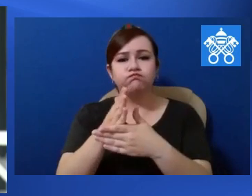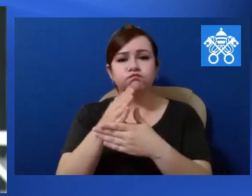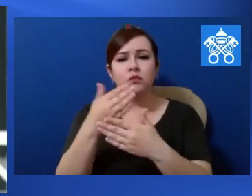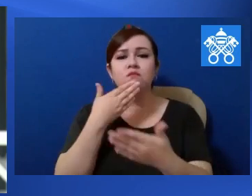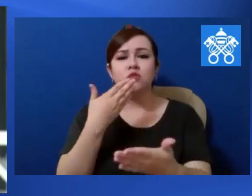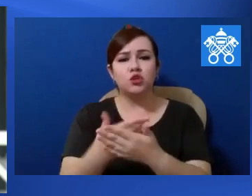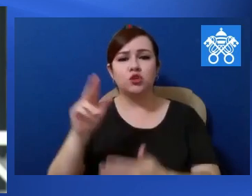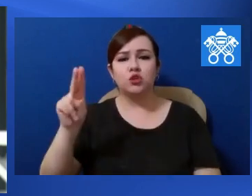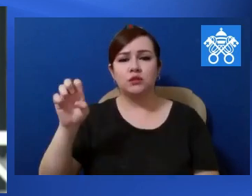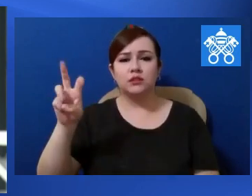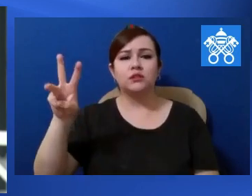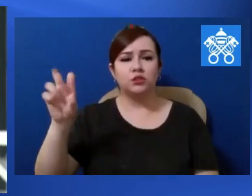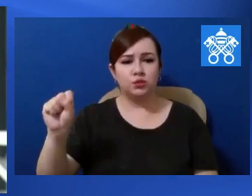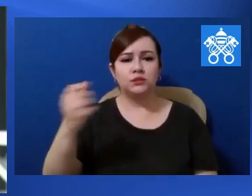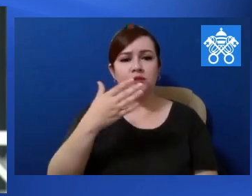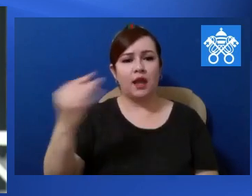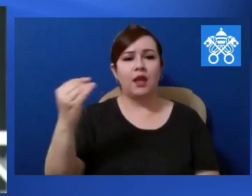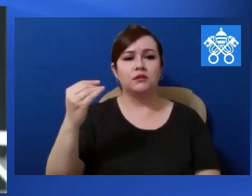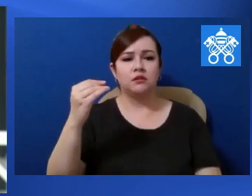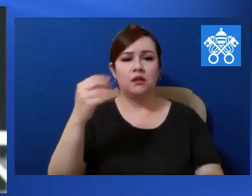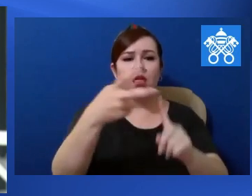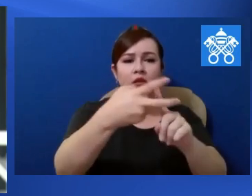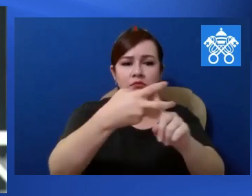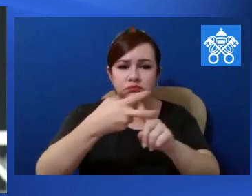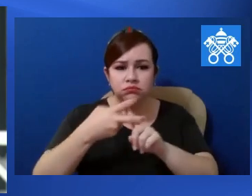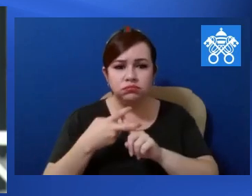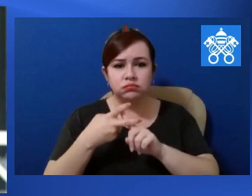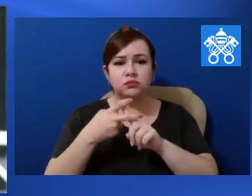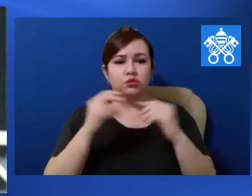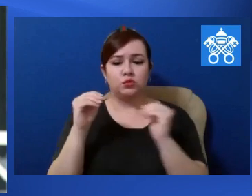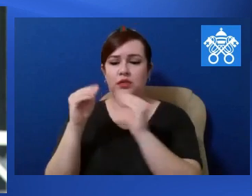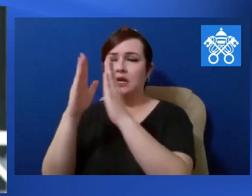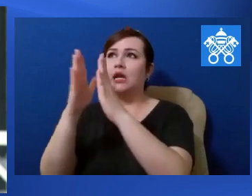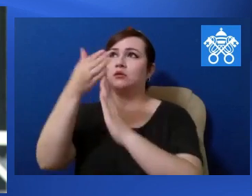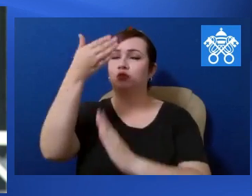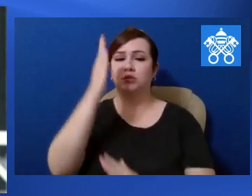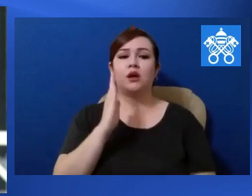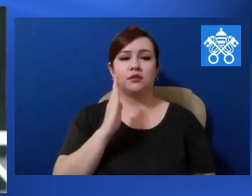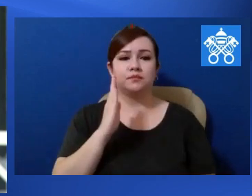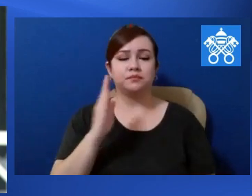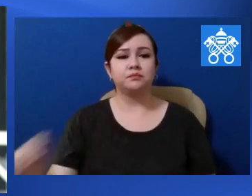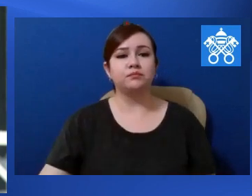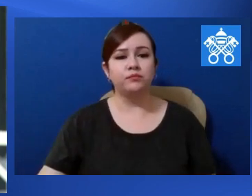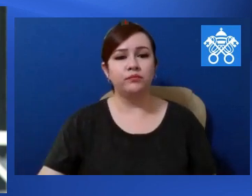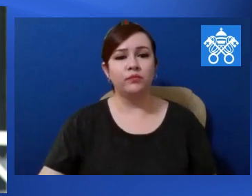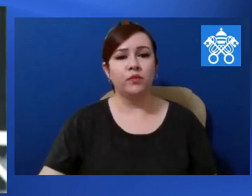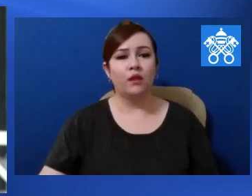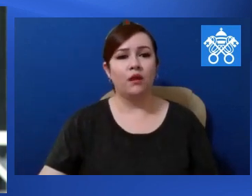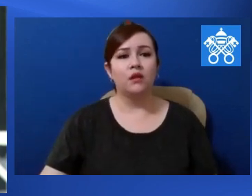l'educazione dei giovani, nella consapevolezza che l'educazione cattolica è una forma